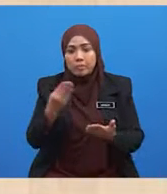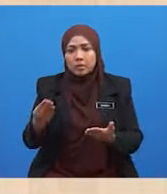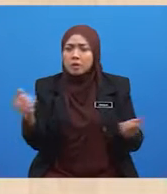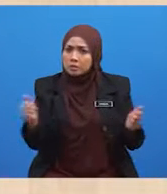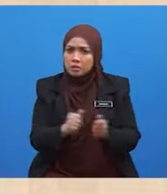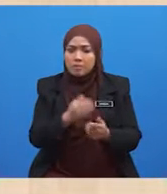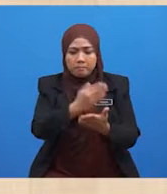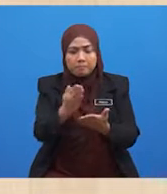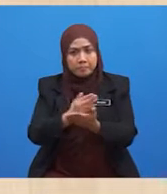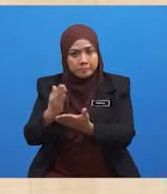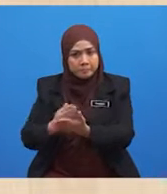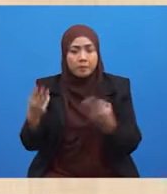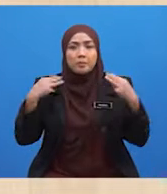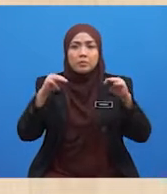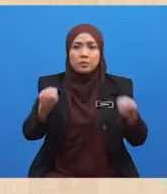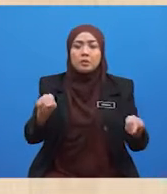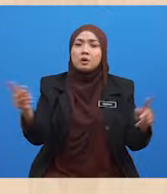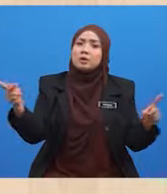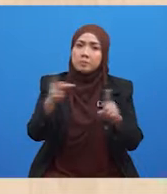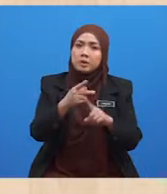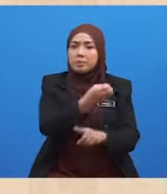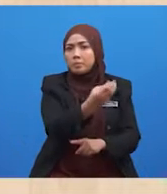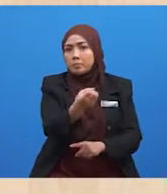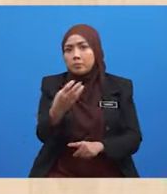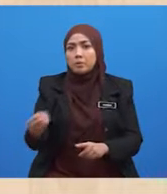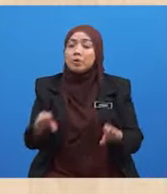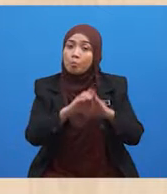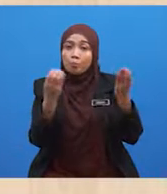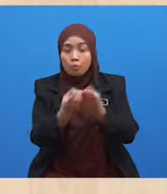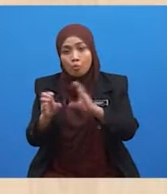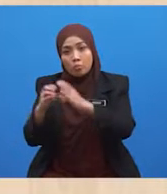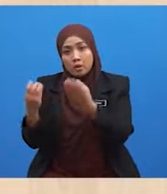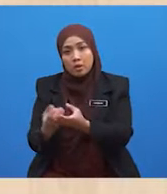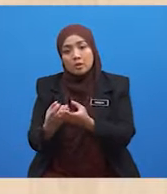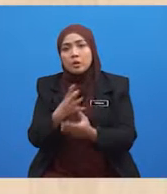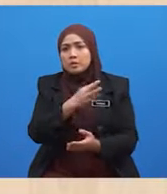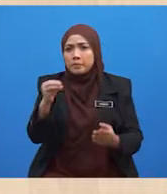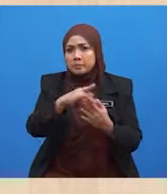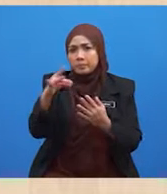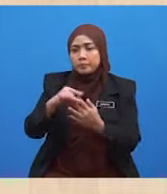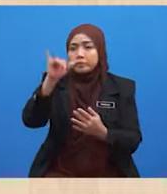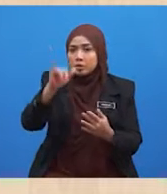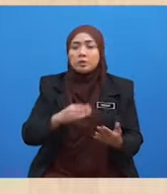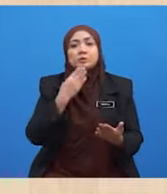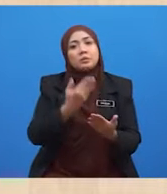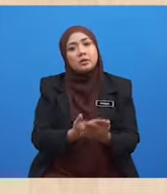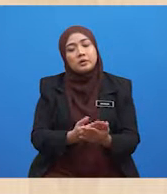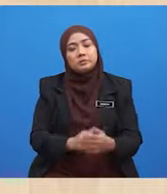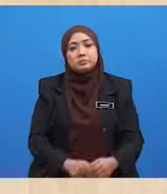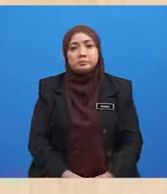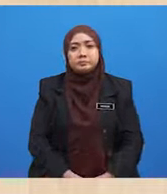dengan membahagikan pasaran kepada beberapa segmen dan memilih segmen yang